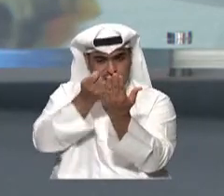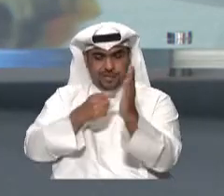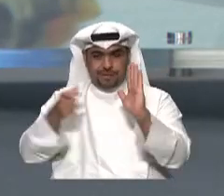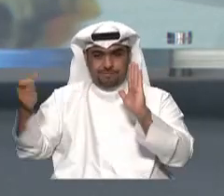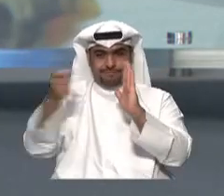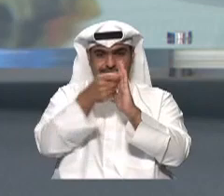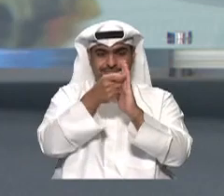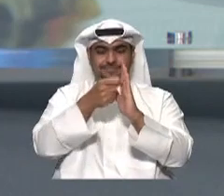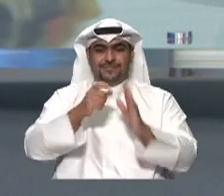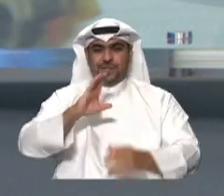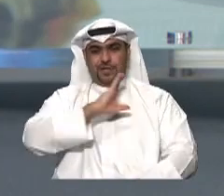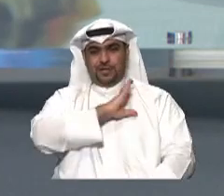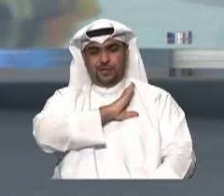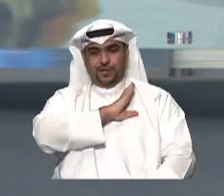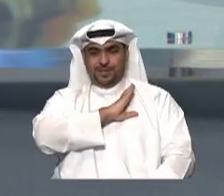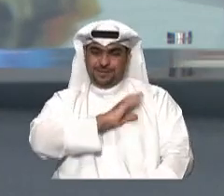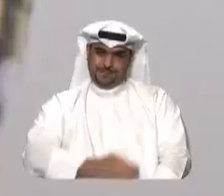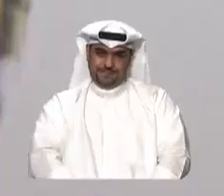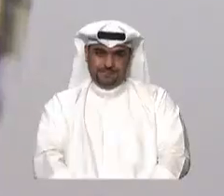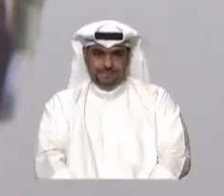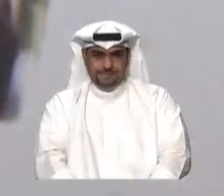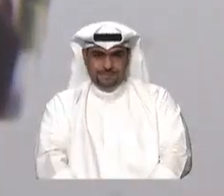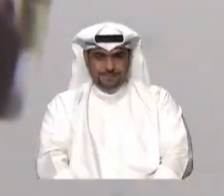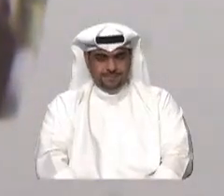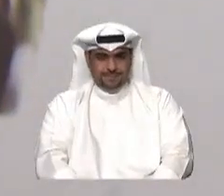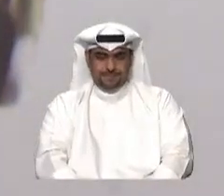بشرف الخدمة العسكرية.